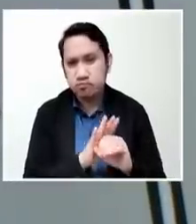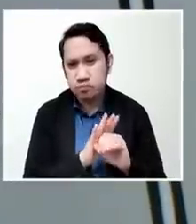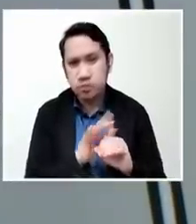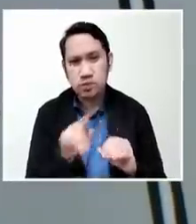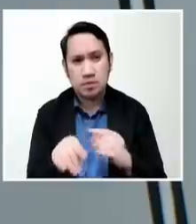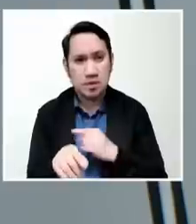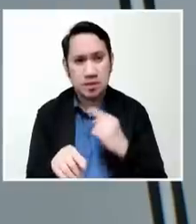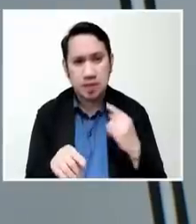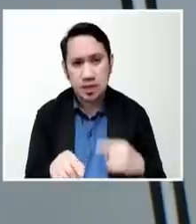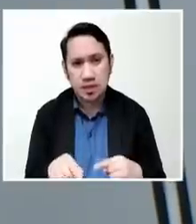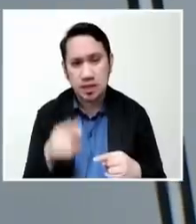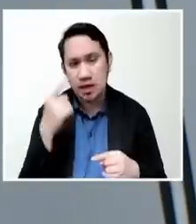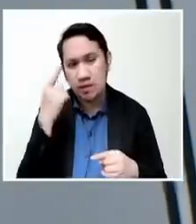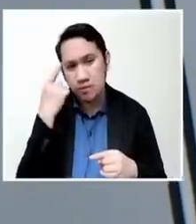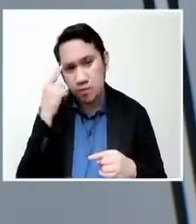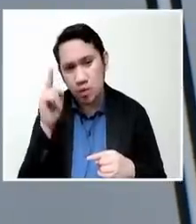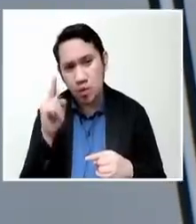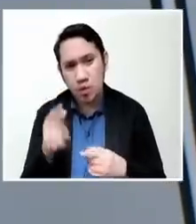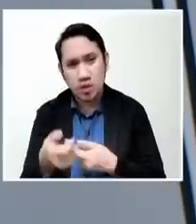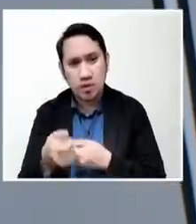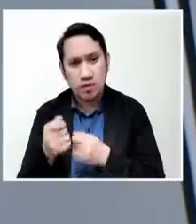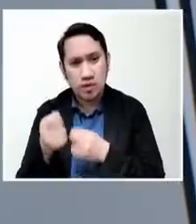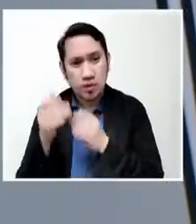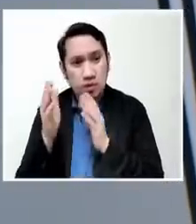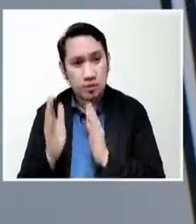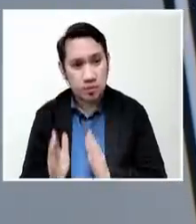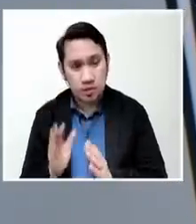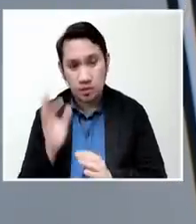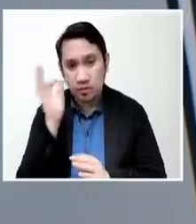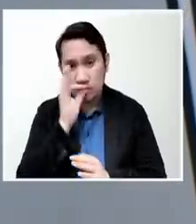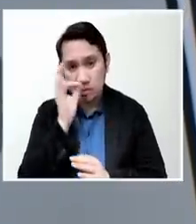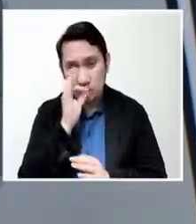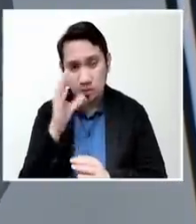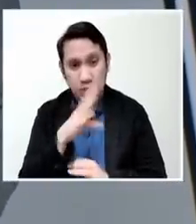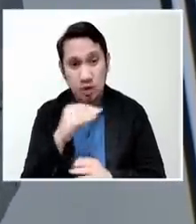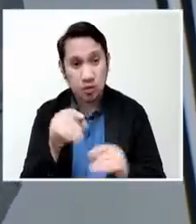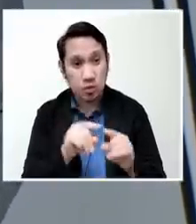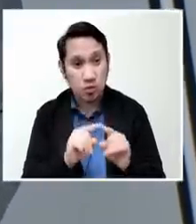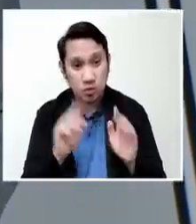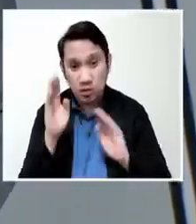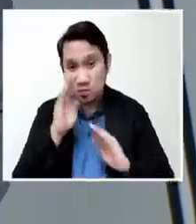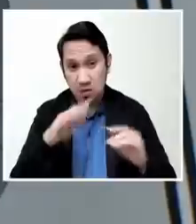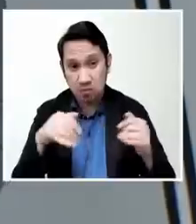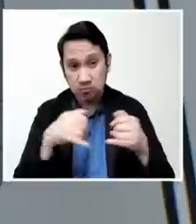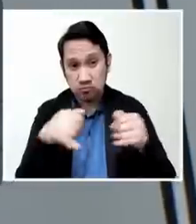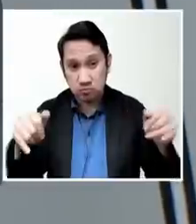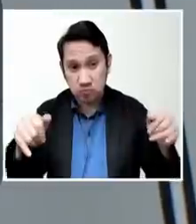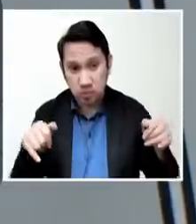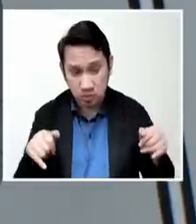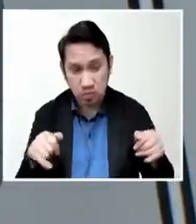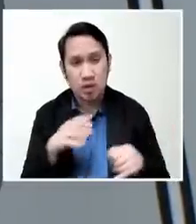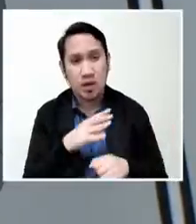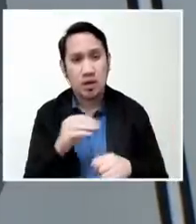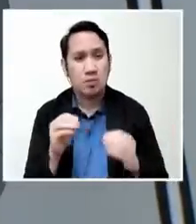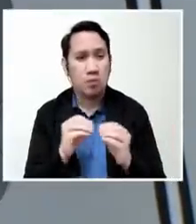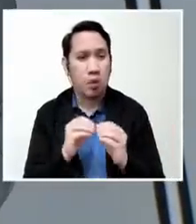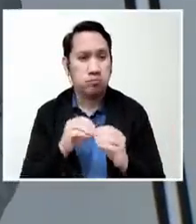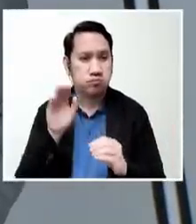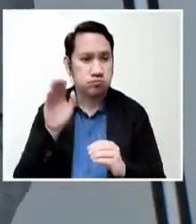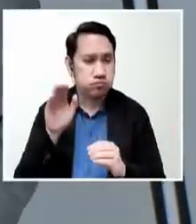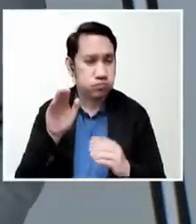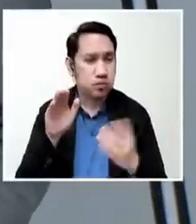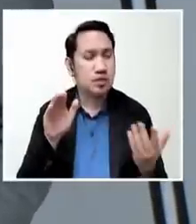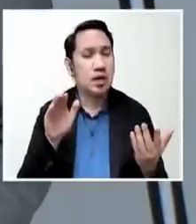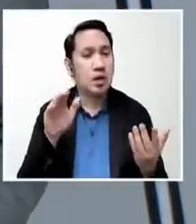Pinoy at panghimasok sa teritoryo ng Pilipinas. Laman din ng resolusyon ang panawagan sa mas maigting na pagkilos ng